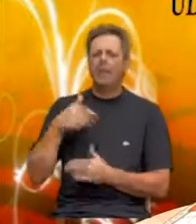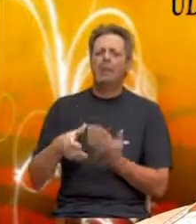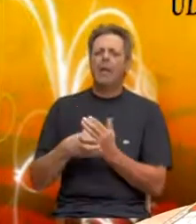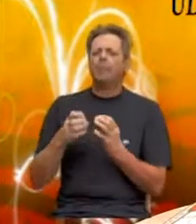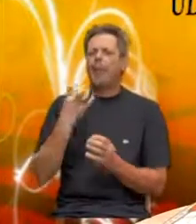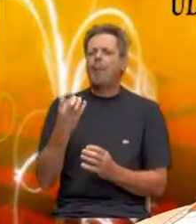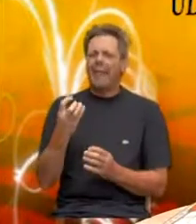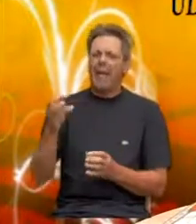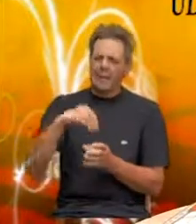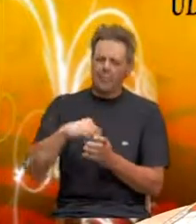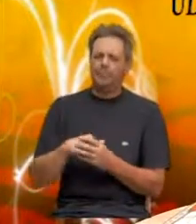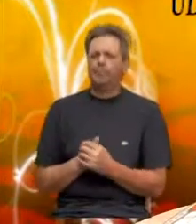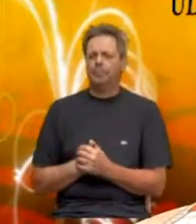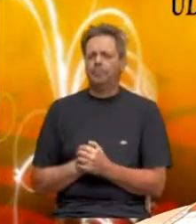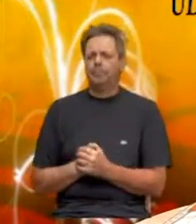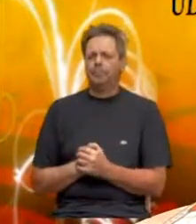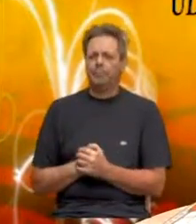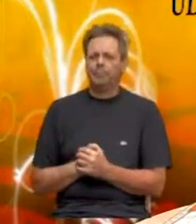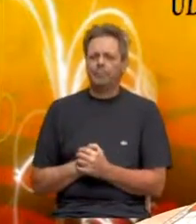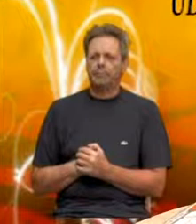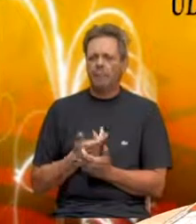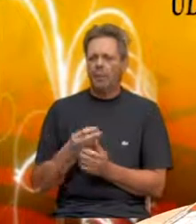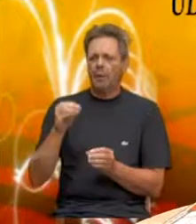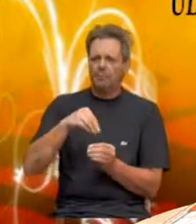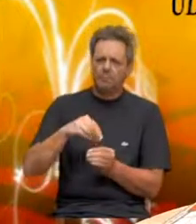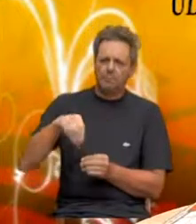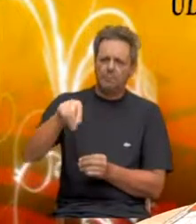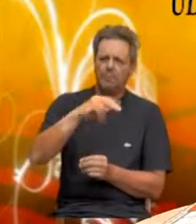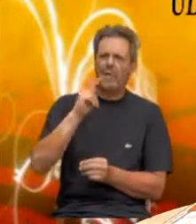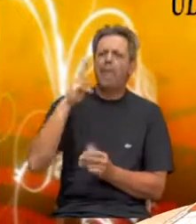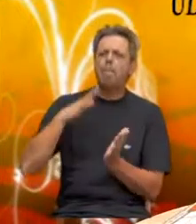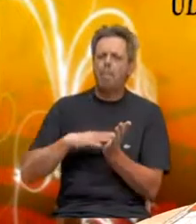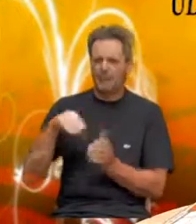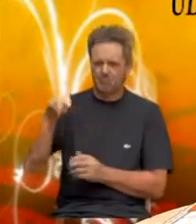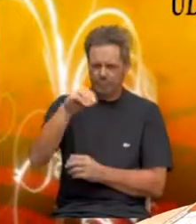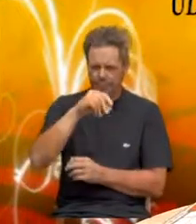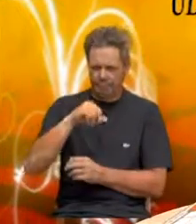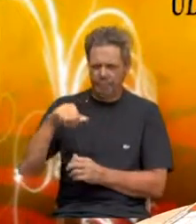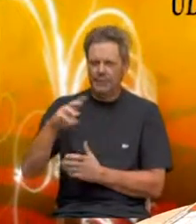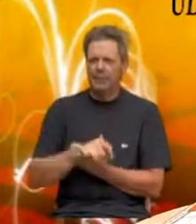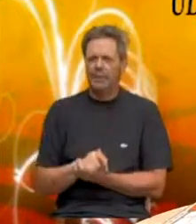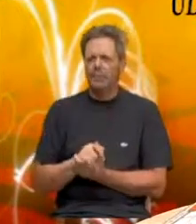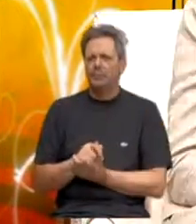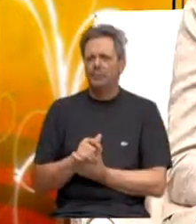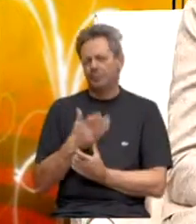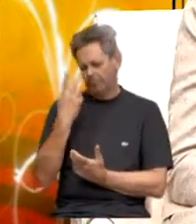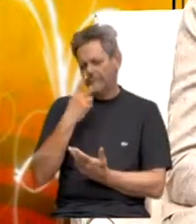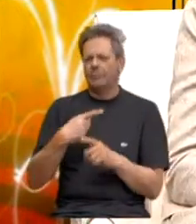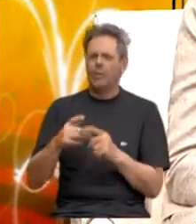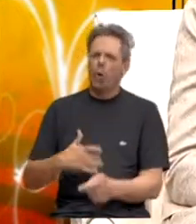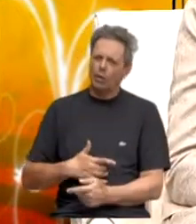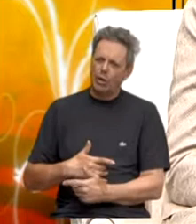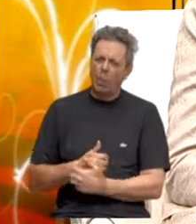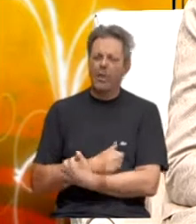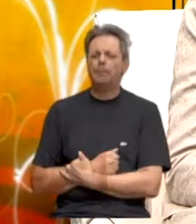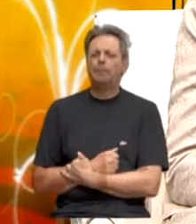ili kako god hoćete, rajčice, i malo sam stavila gore kima na to. Odlično. Tako da malo i želudac oslobodim